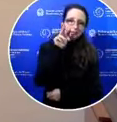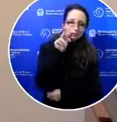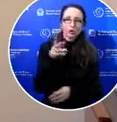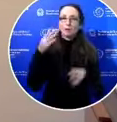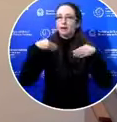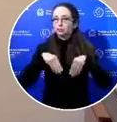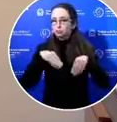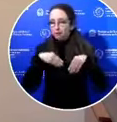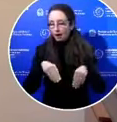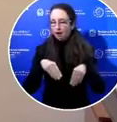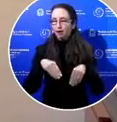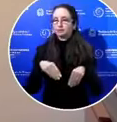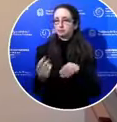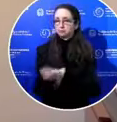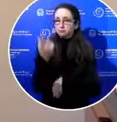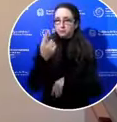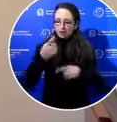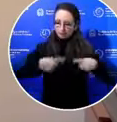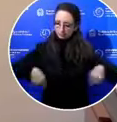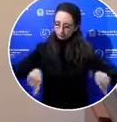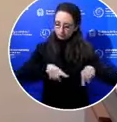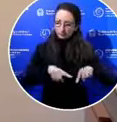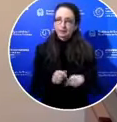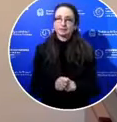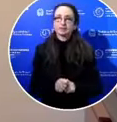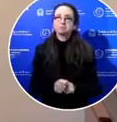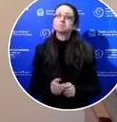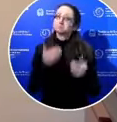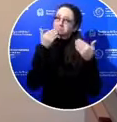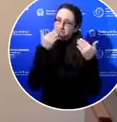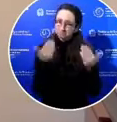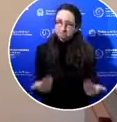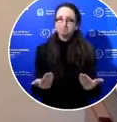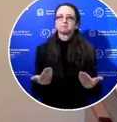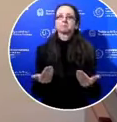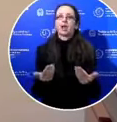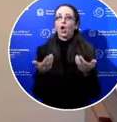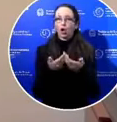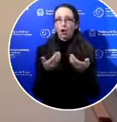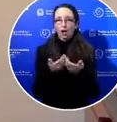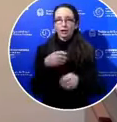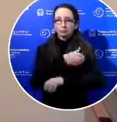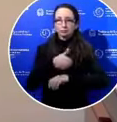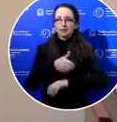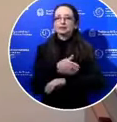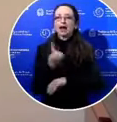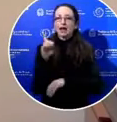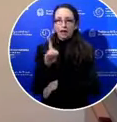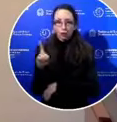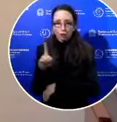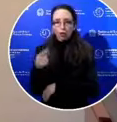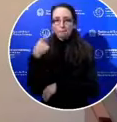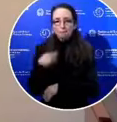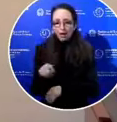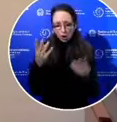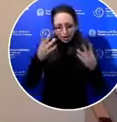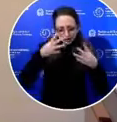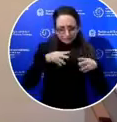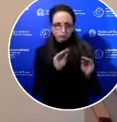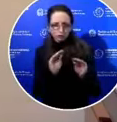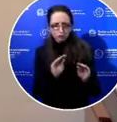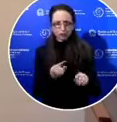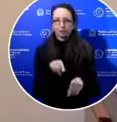importante conferenza. Vorrei innanzitutto ringraziare la collega, la Ministra Dadone, per l'organizzazione di questa importante